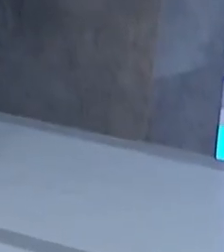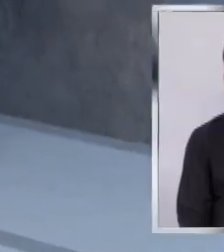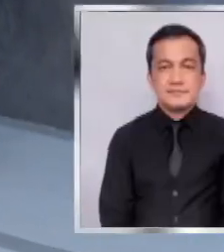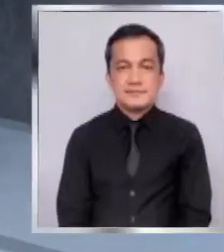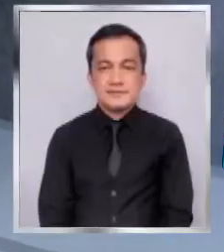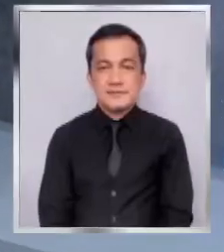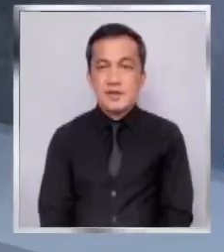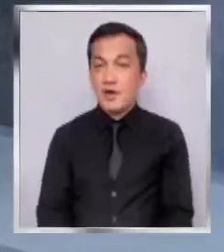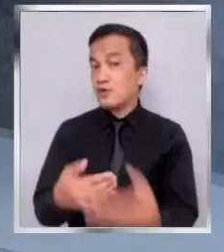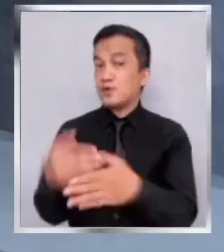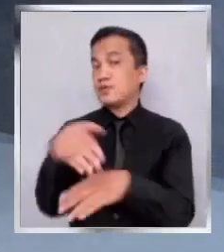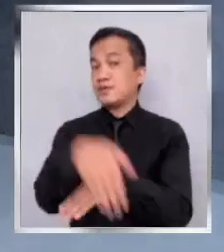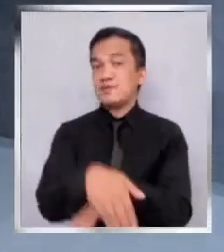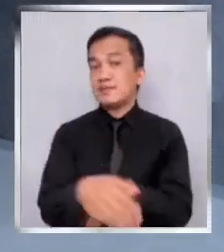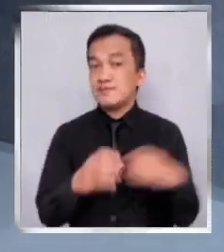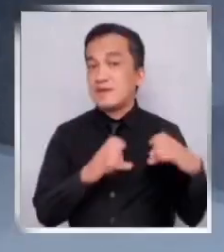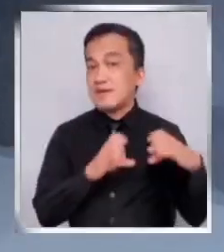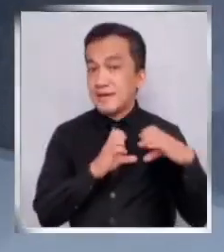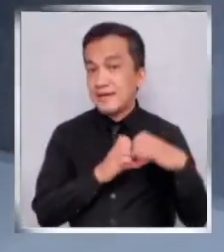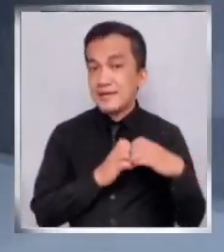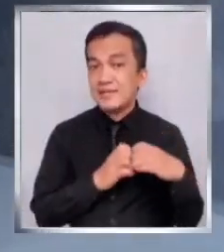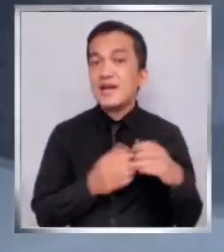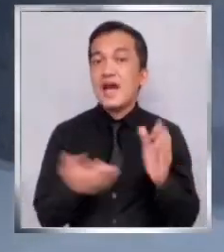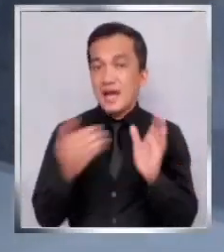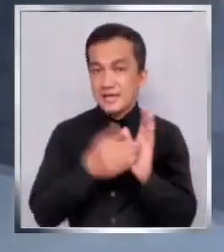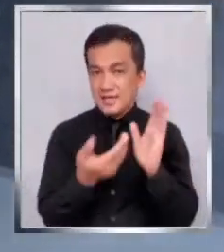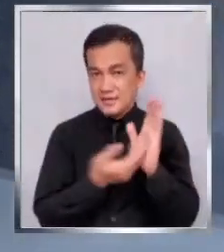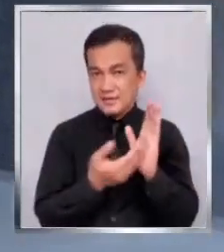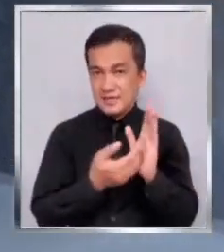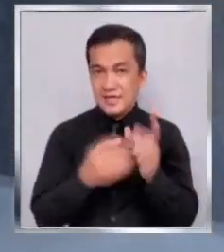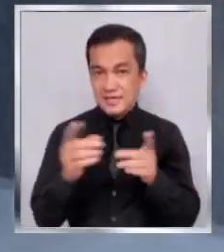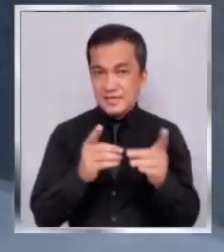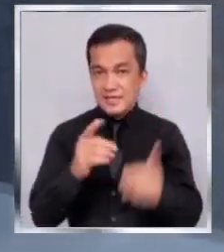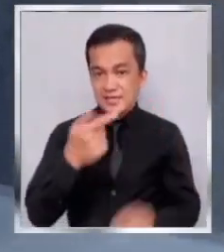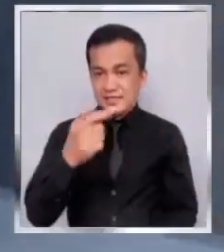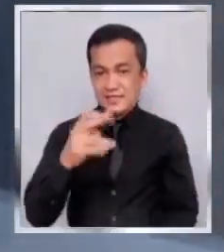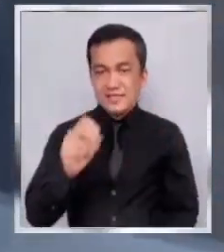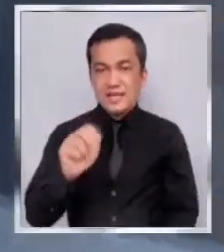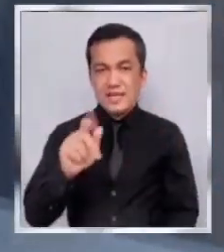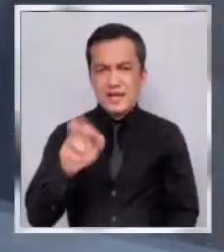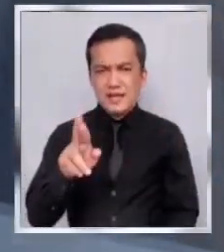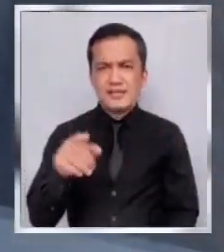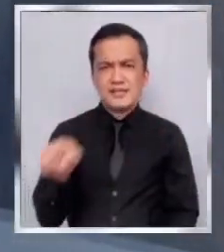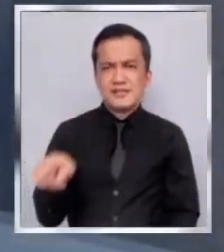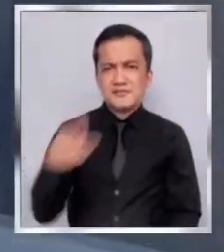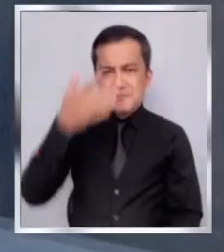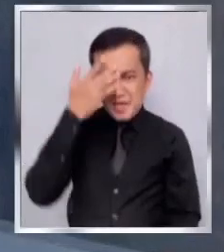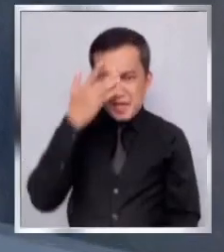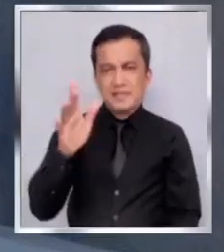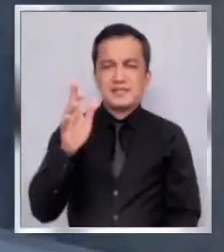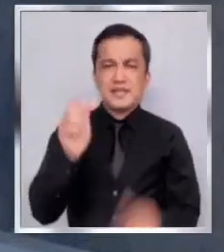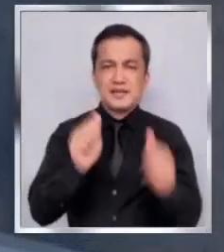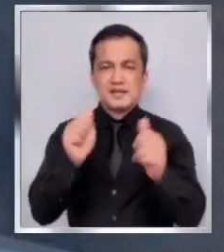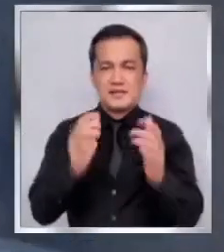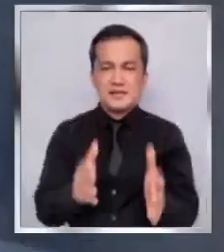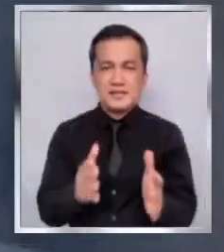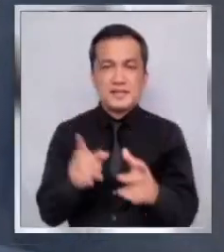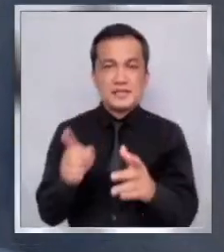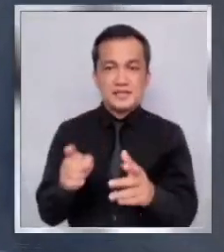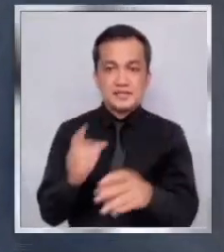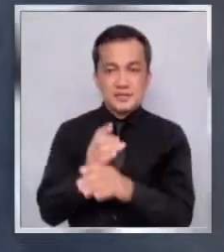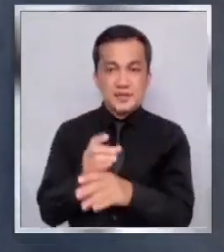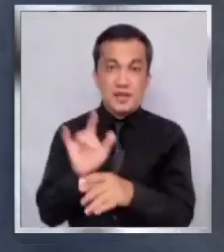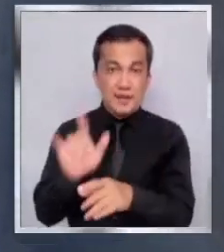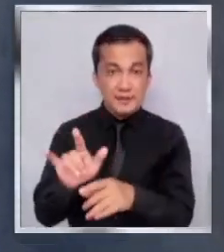Good evening mga kapuso! Muling pinatunayan ni Direk Gina Alahar ang kanyang versatility as an actress. Mula sa pagiging caring and loving